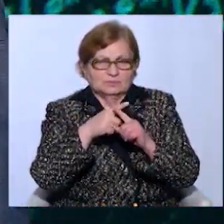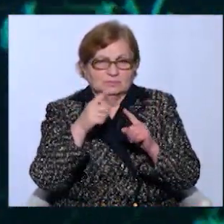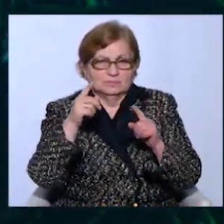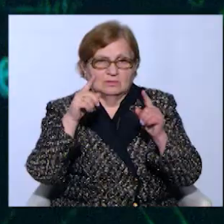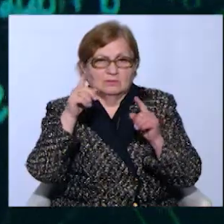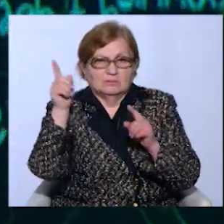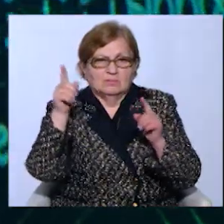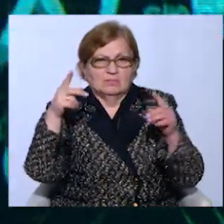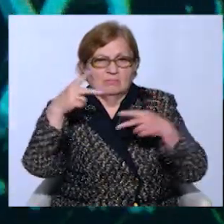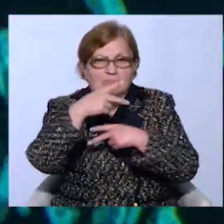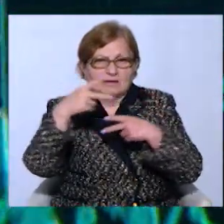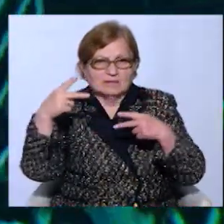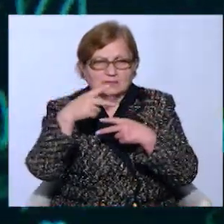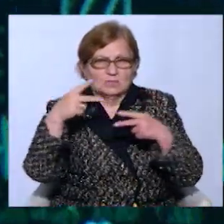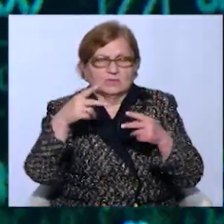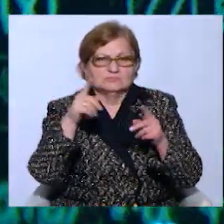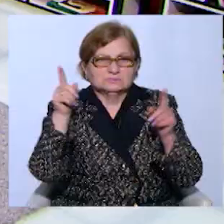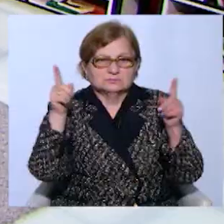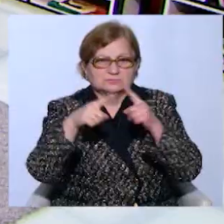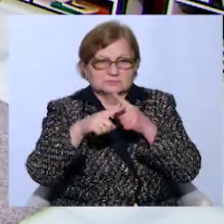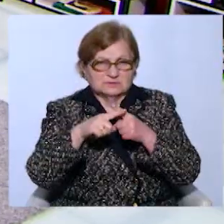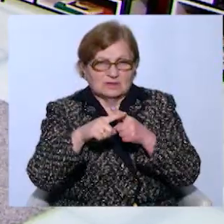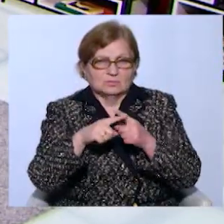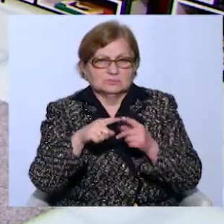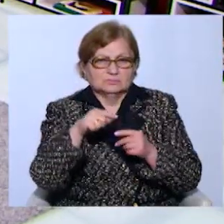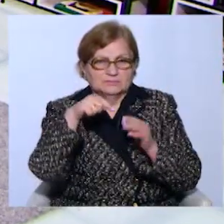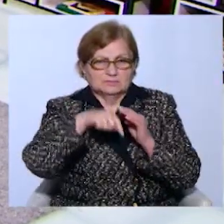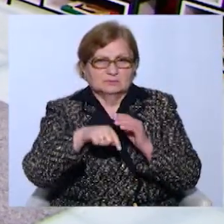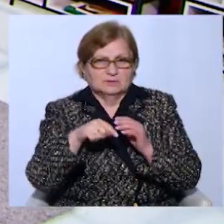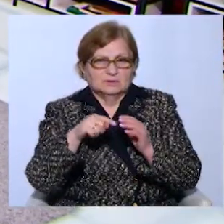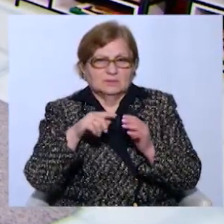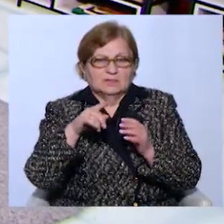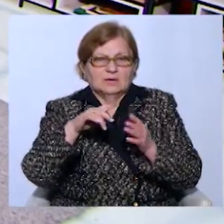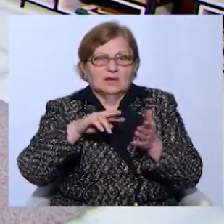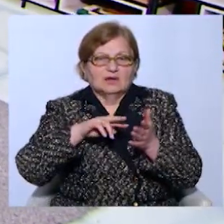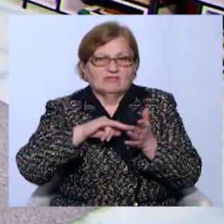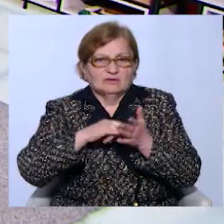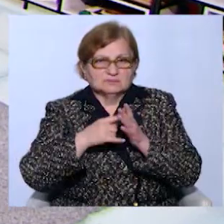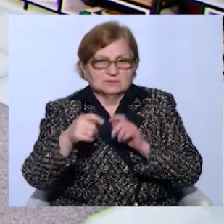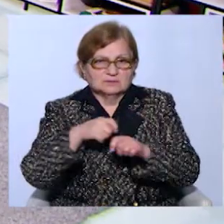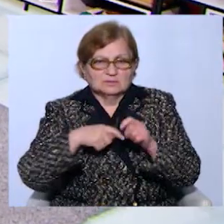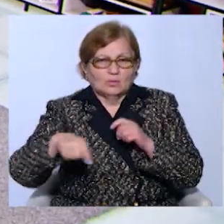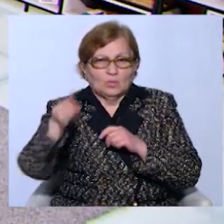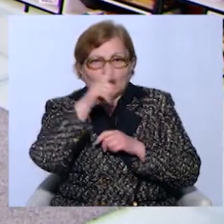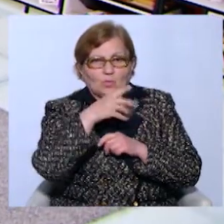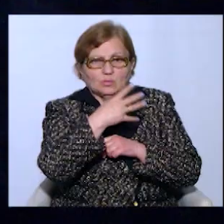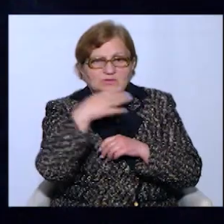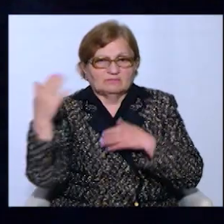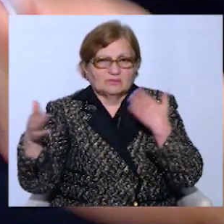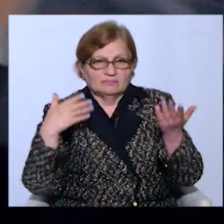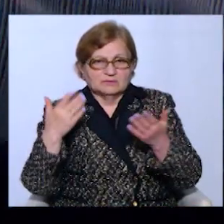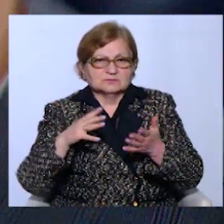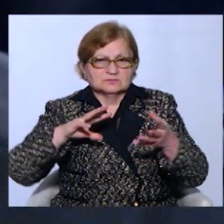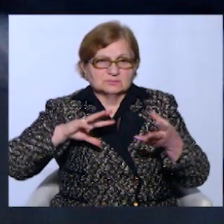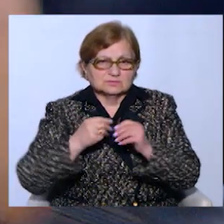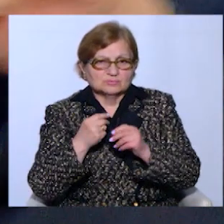პარალელოგრამის დიაგონალების თვისებაზე, ის რომ პარალელოგრამის დიაგონალების კვადრატების ჯამი უდრის 4-ვე გვერდის კვადრატის ჯამს, ამ